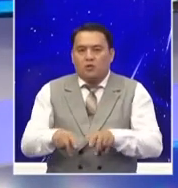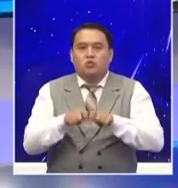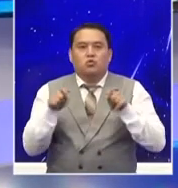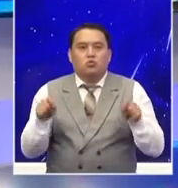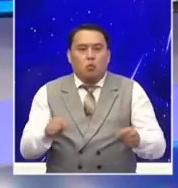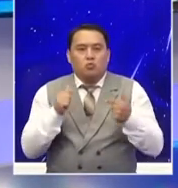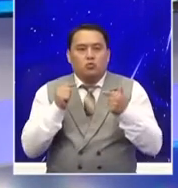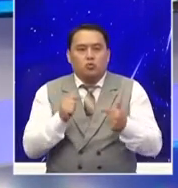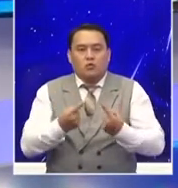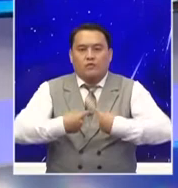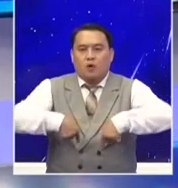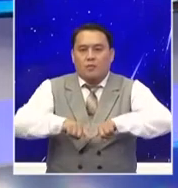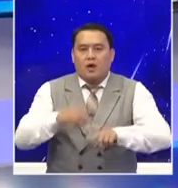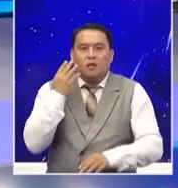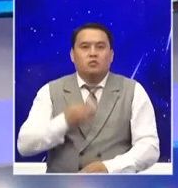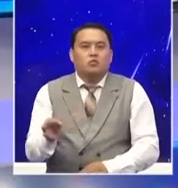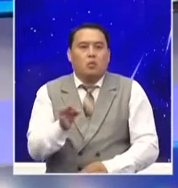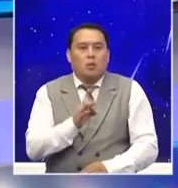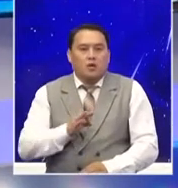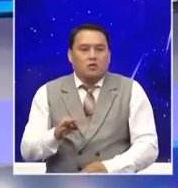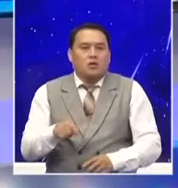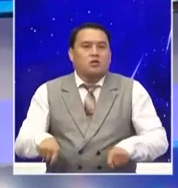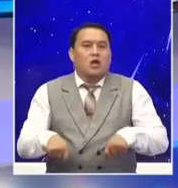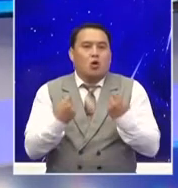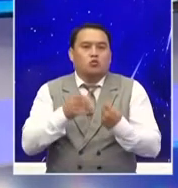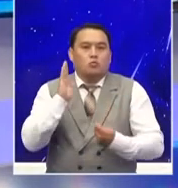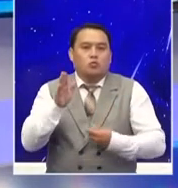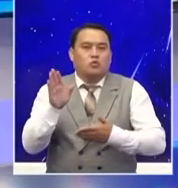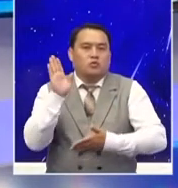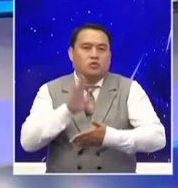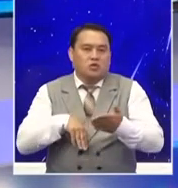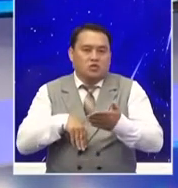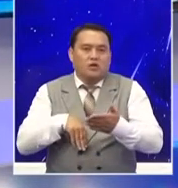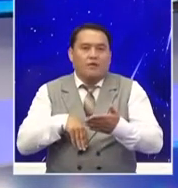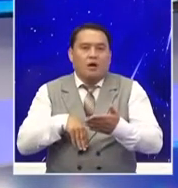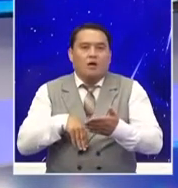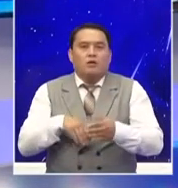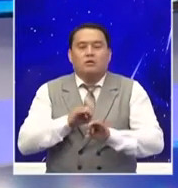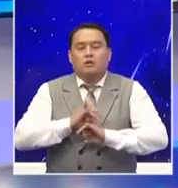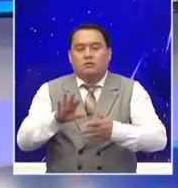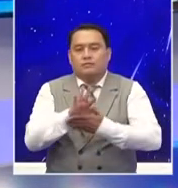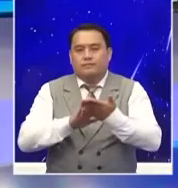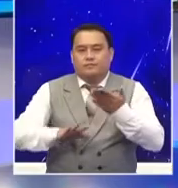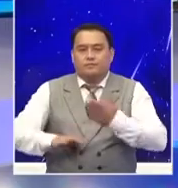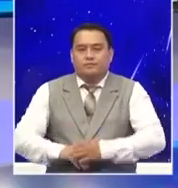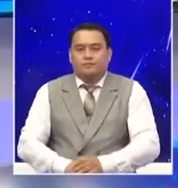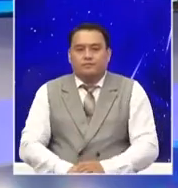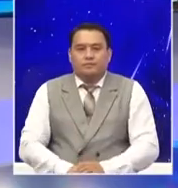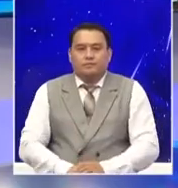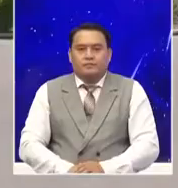созданной антикоррупционным комитетом Алматинской области. Теперь нарушители ждут административные взыскания. Подробности в материале нашего